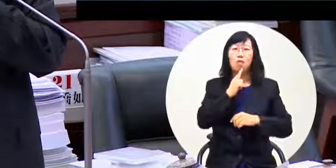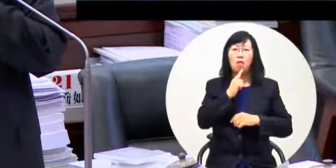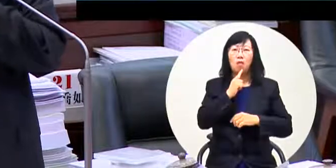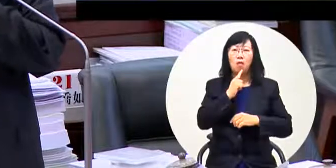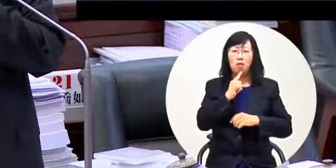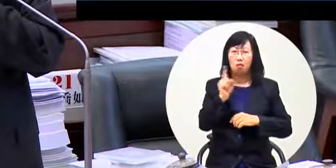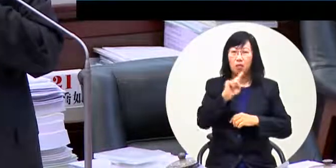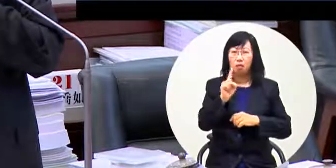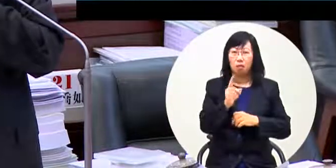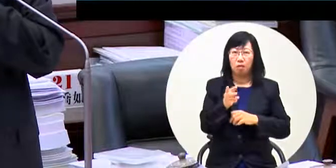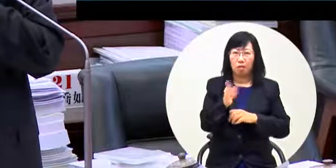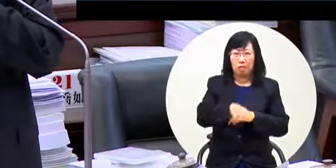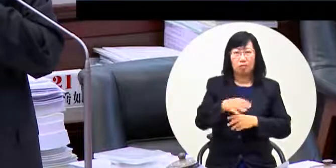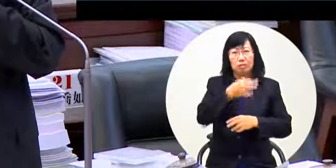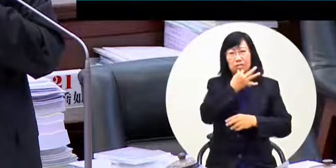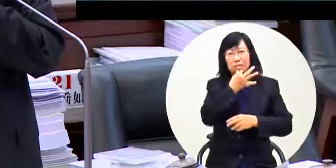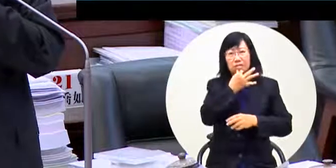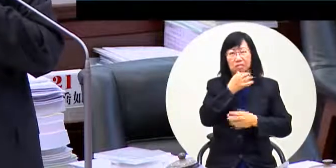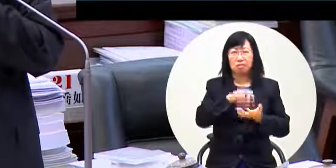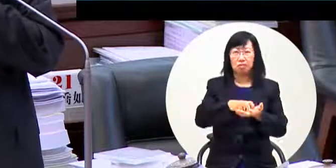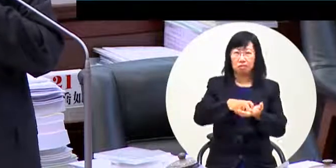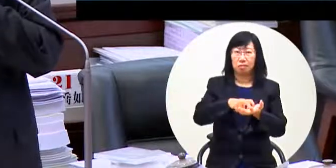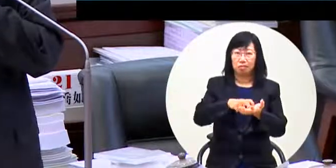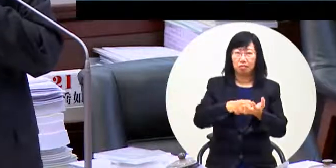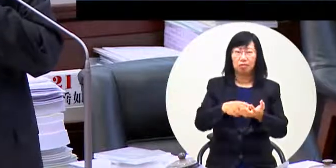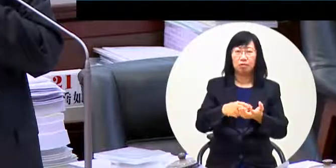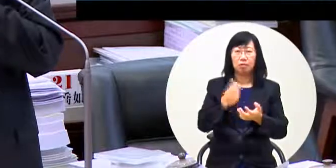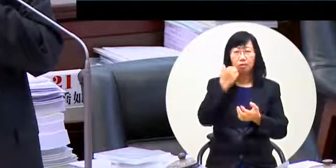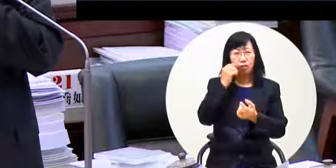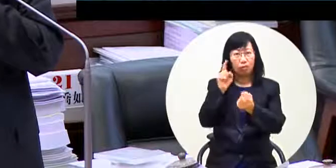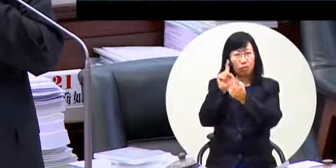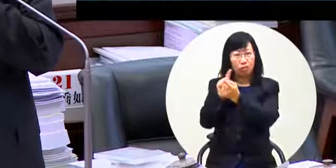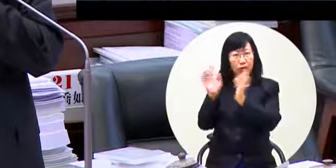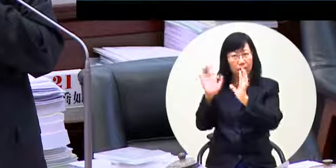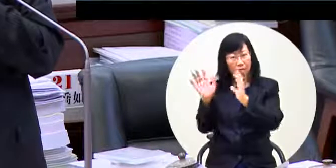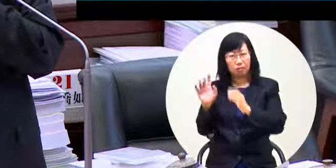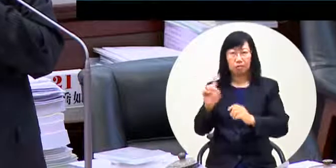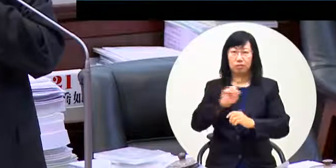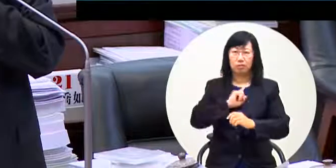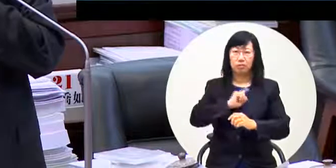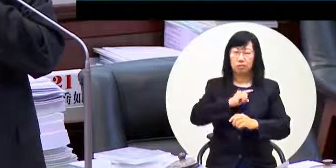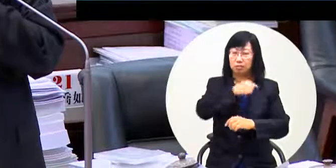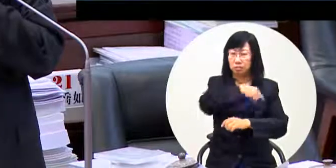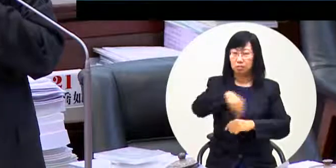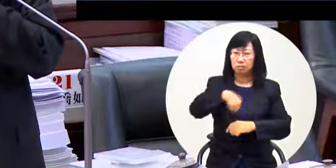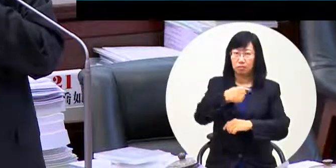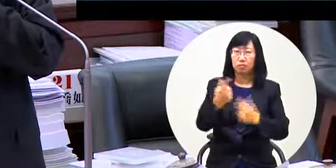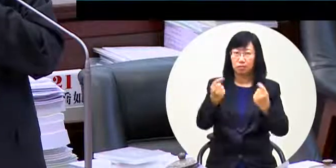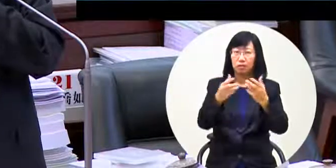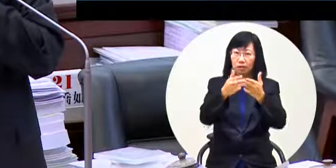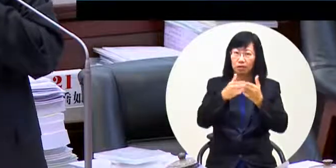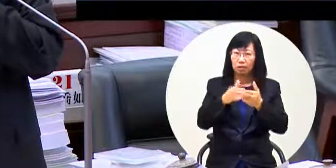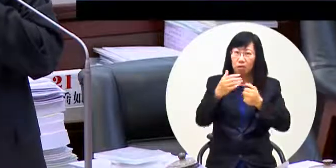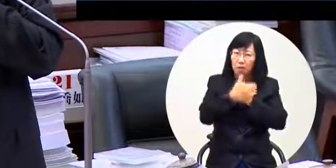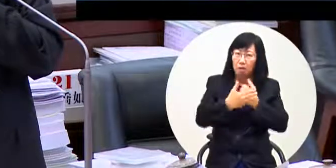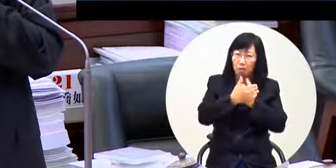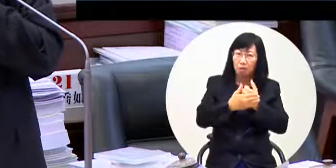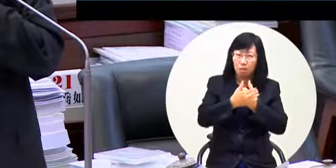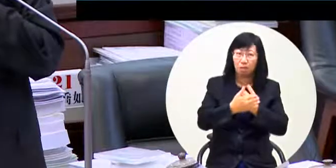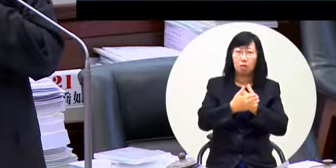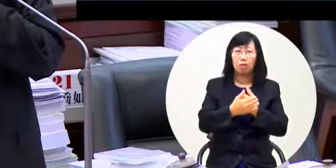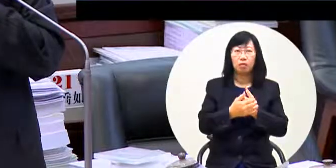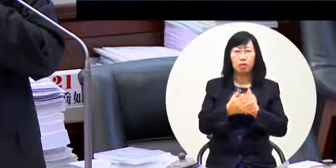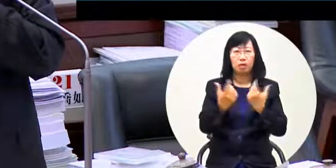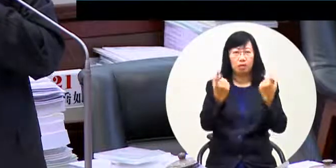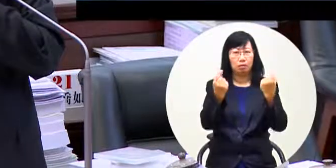停班停课，我的囡仔性命较高贵。对照我们高雄市、高雄市、